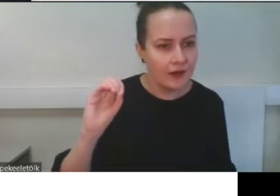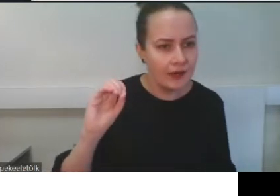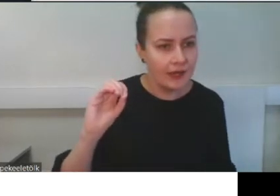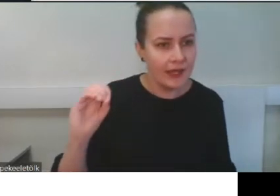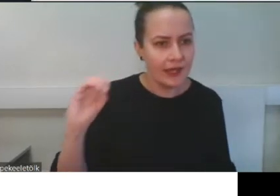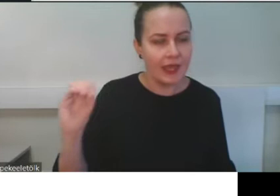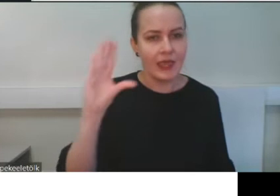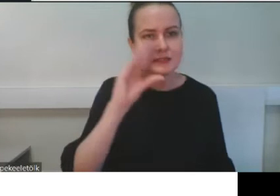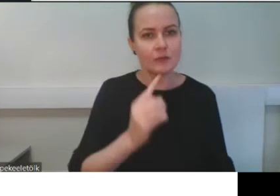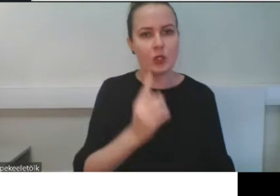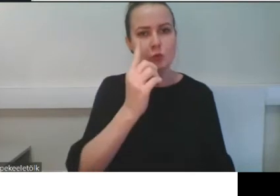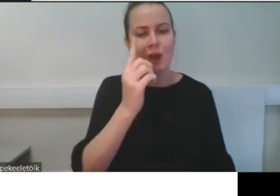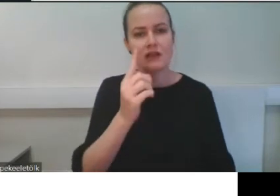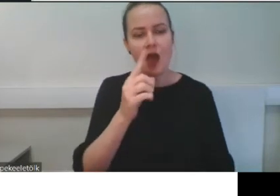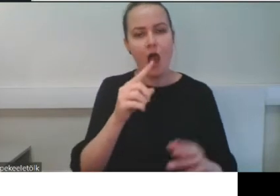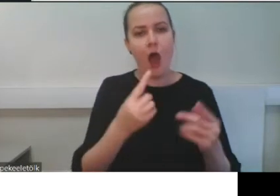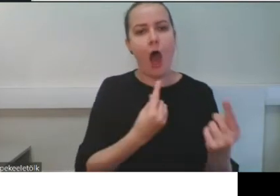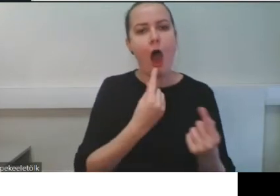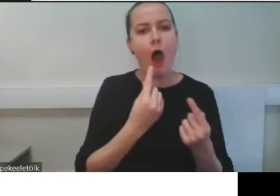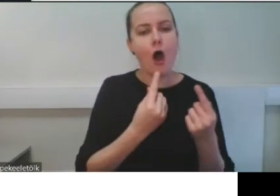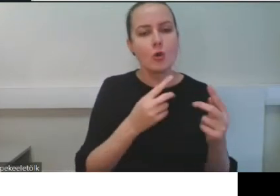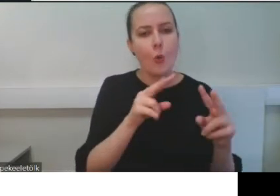teenuseosutajate käest selliste iga-aastaste